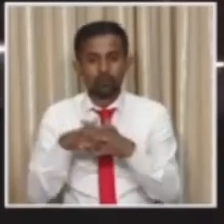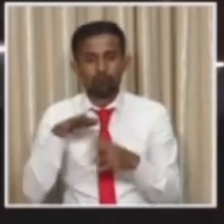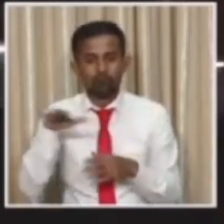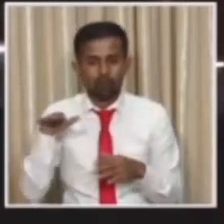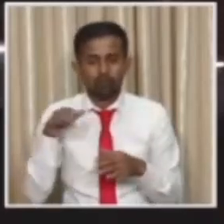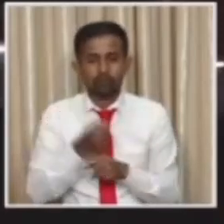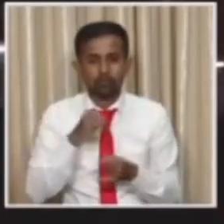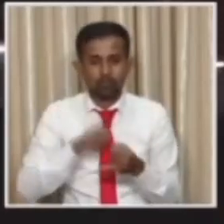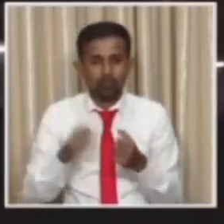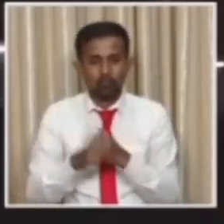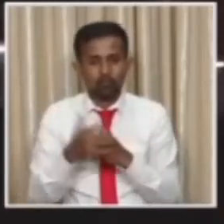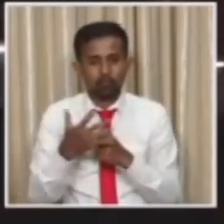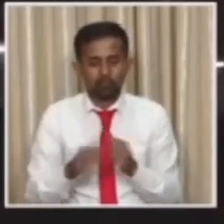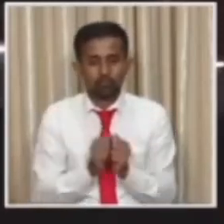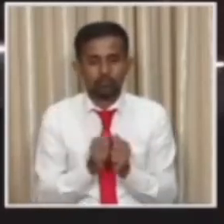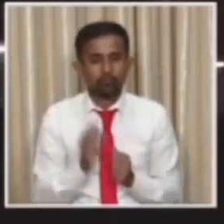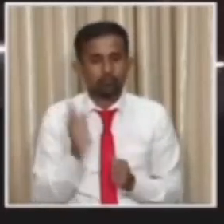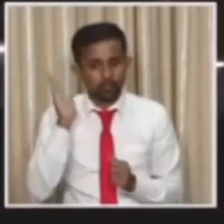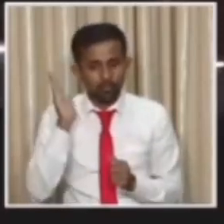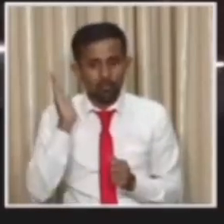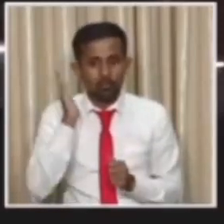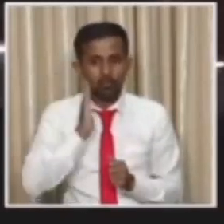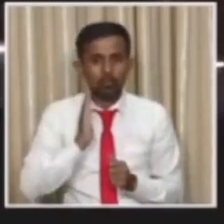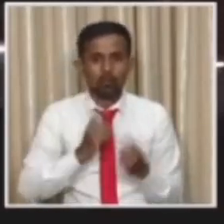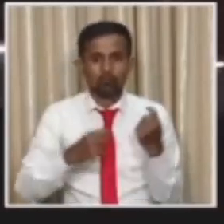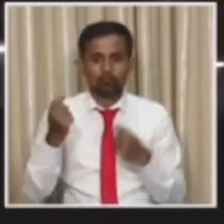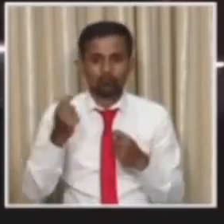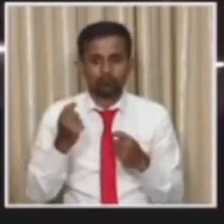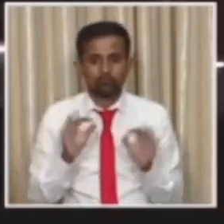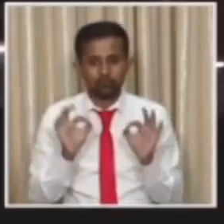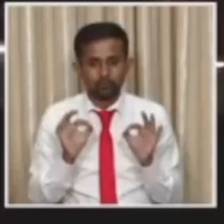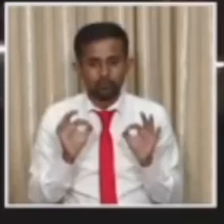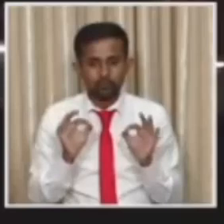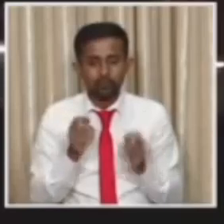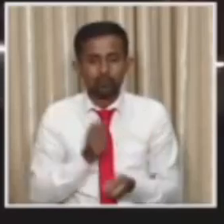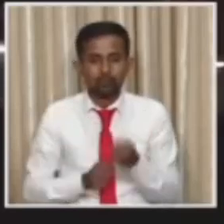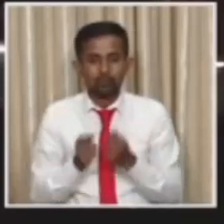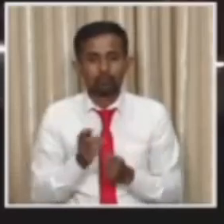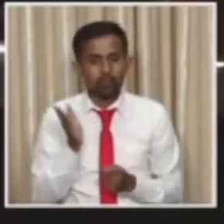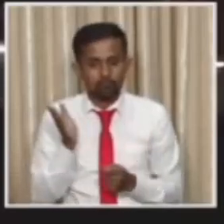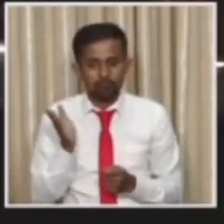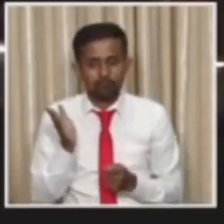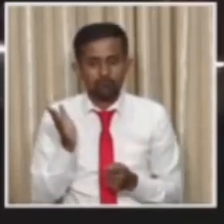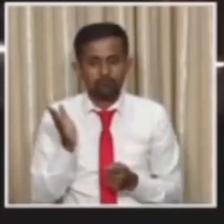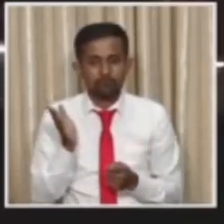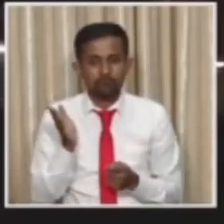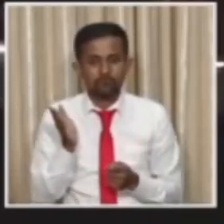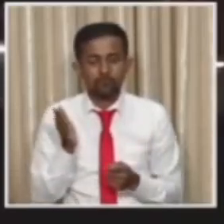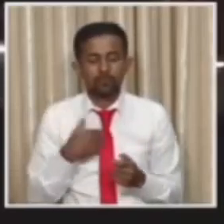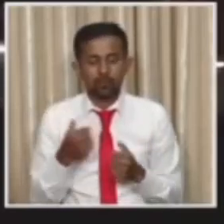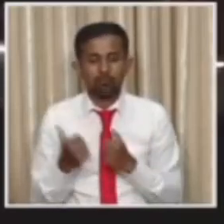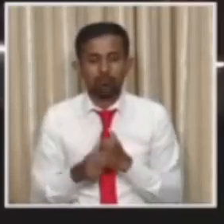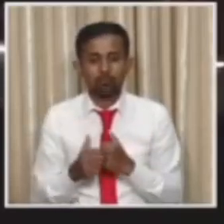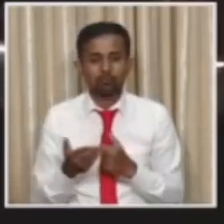ඒ ගම්මානයක් හදලා ඒ වැඩ කටයුතු කරගෙන යනවා විදේශිකයන්ට විකුණන්න පුළුවන් හොඳ විවෘත හොඳ වෙළඳ පොලක් ඇතිලා තියෙනවා මේවා තමයි අපි ඇති කරන්න